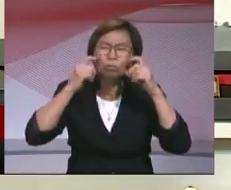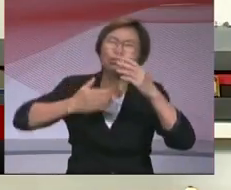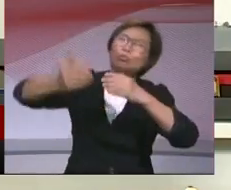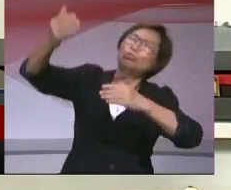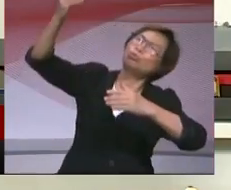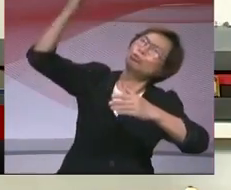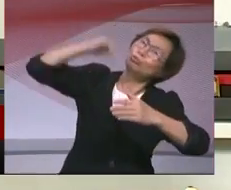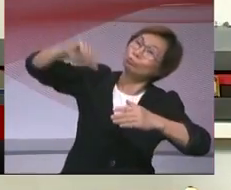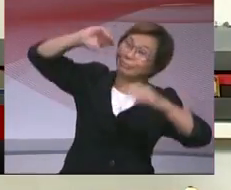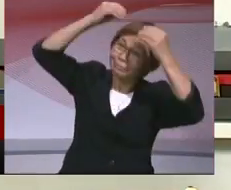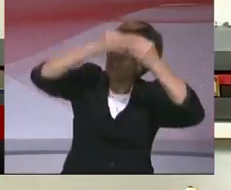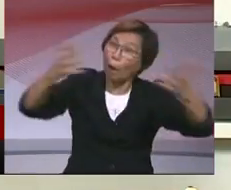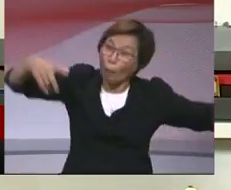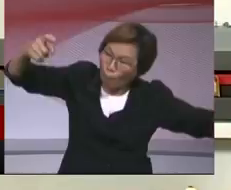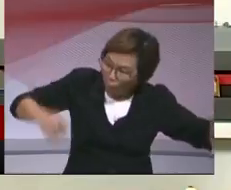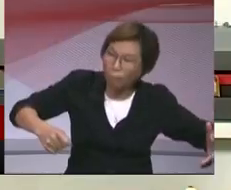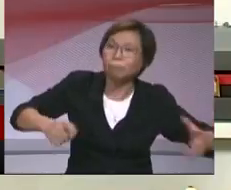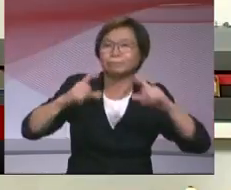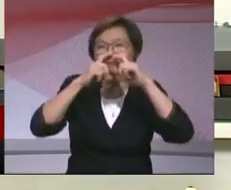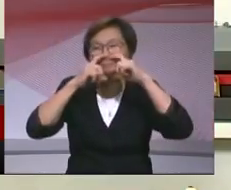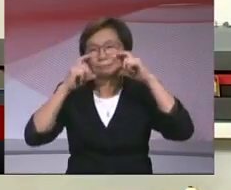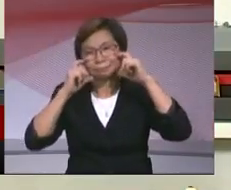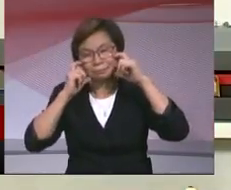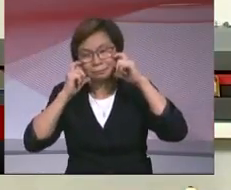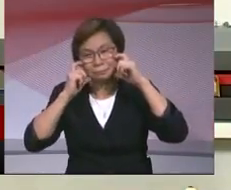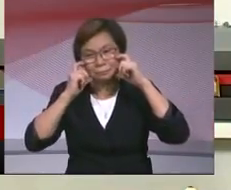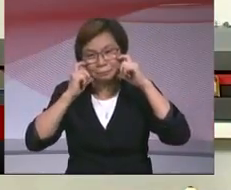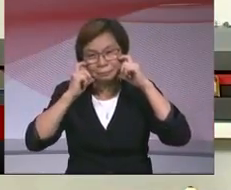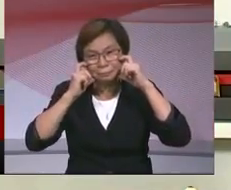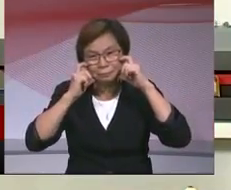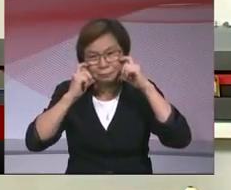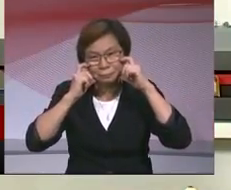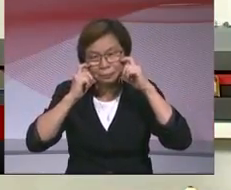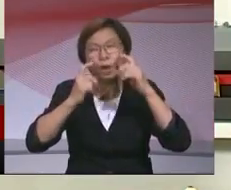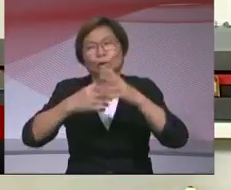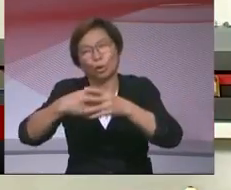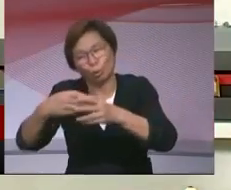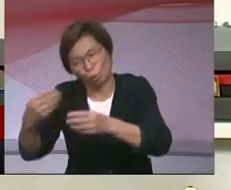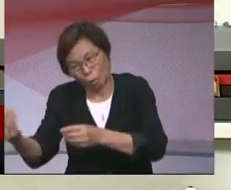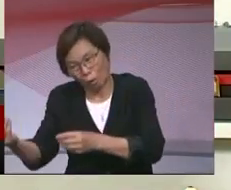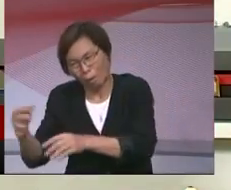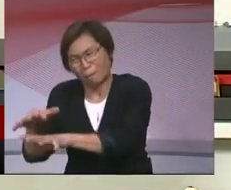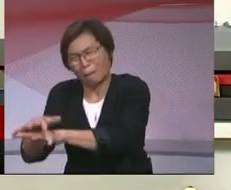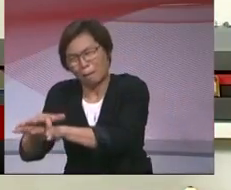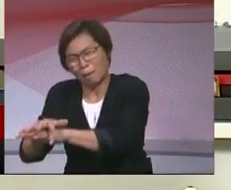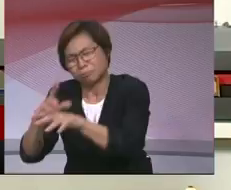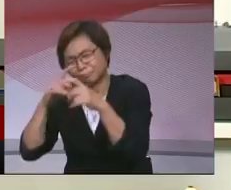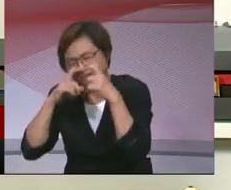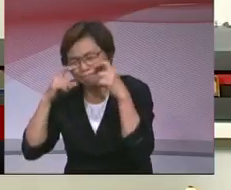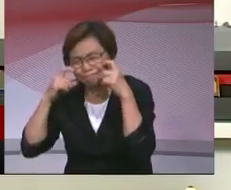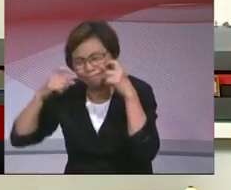apabila diumumkan, diwajibkan memakai pelitup muka di tempat awam yang bersesak.